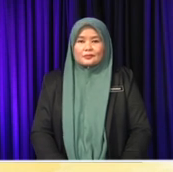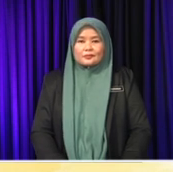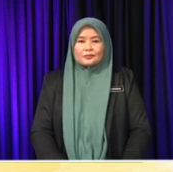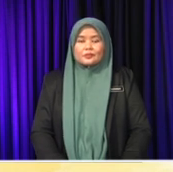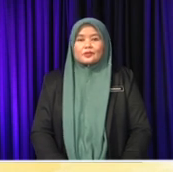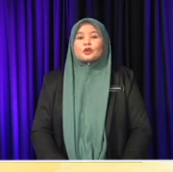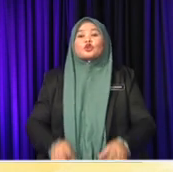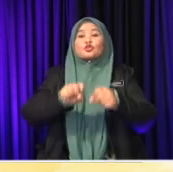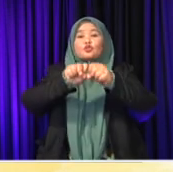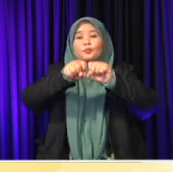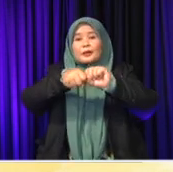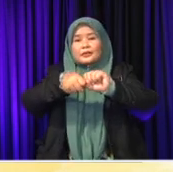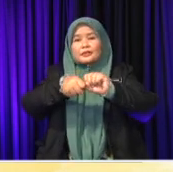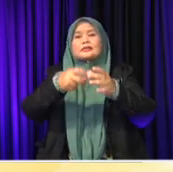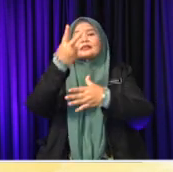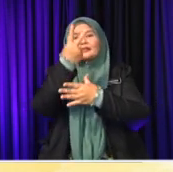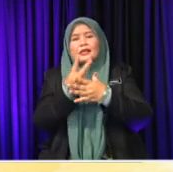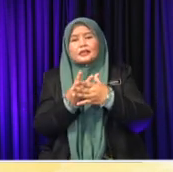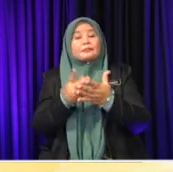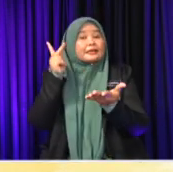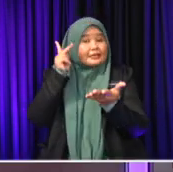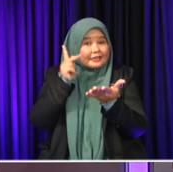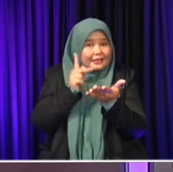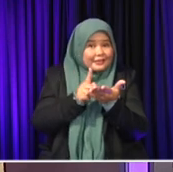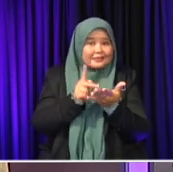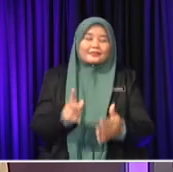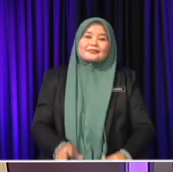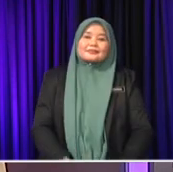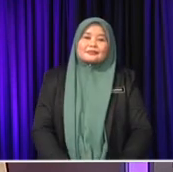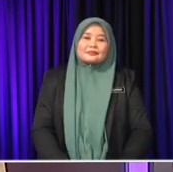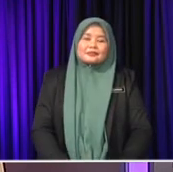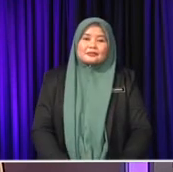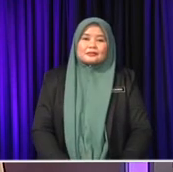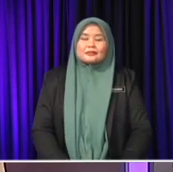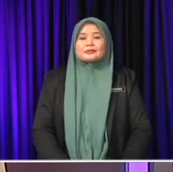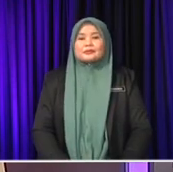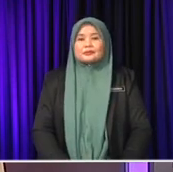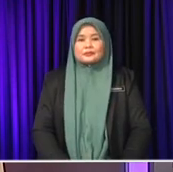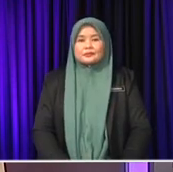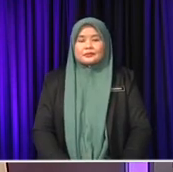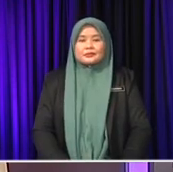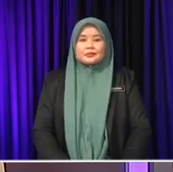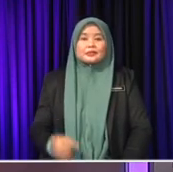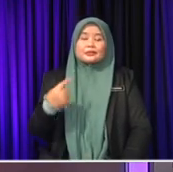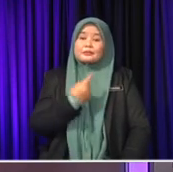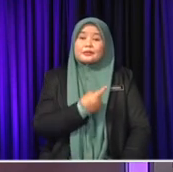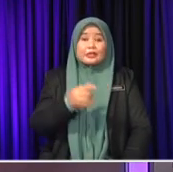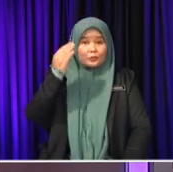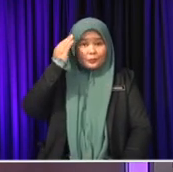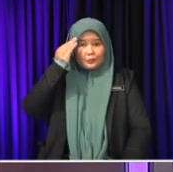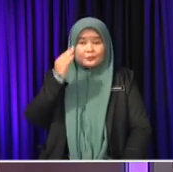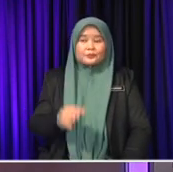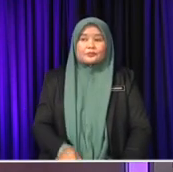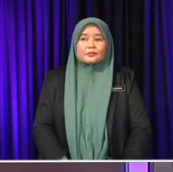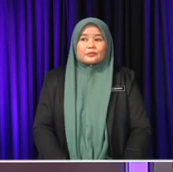supaya saling berkenalan Oke kalimat seterusnya yang kita perlu beri perhatian